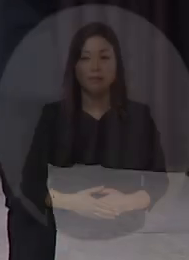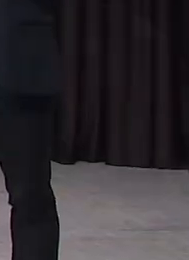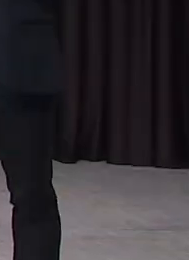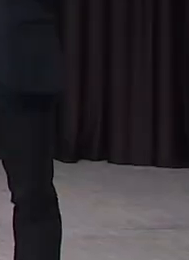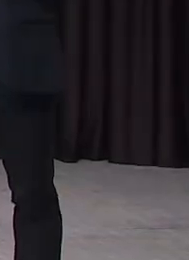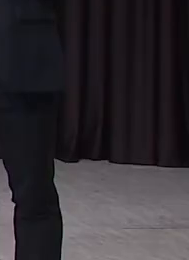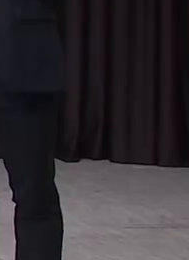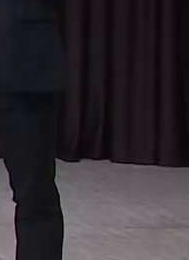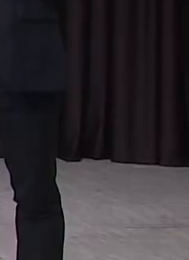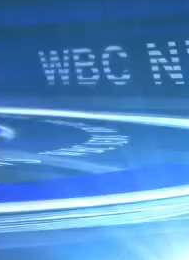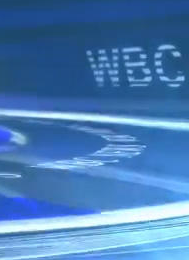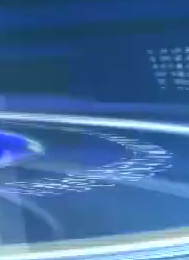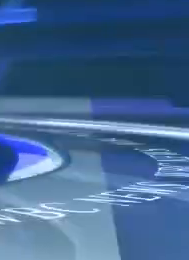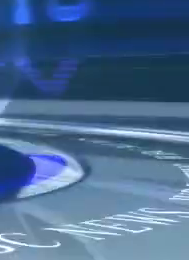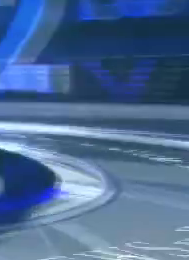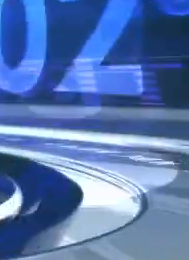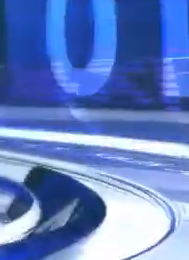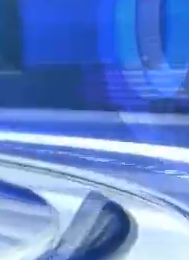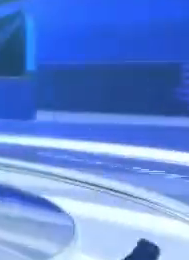뉴스 김은별